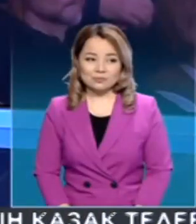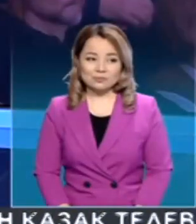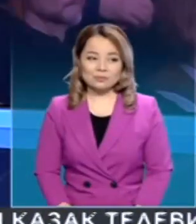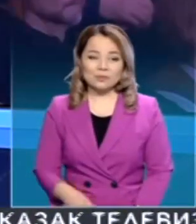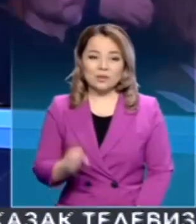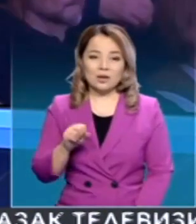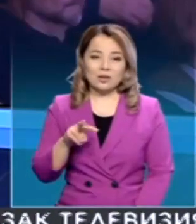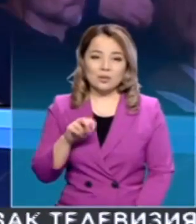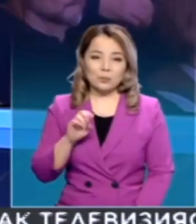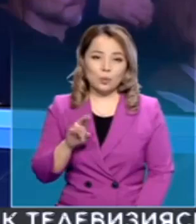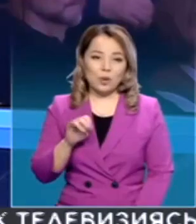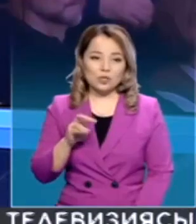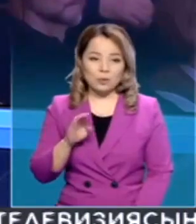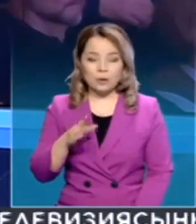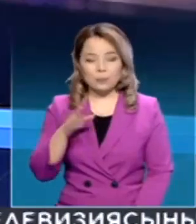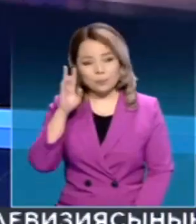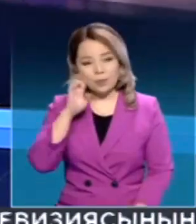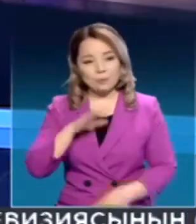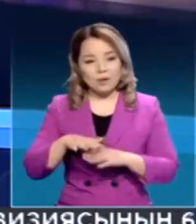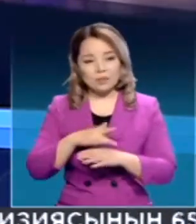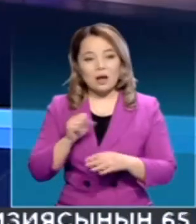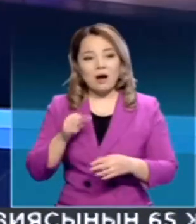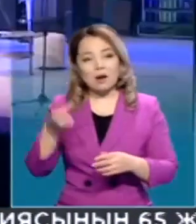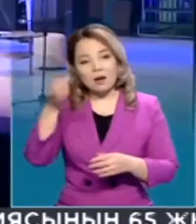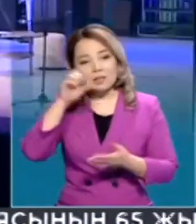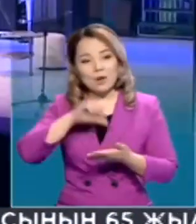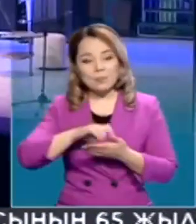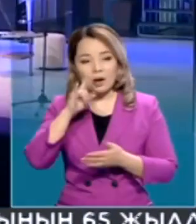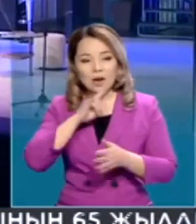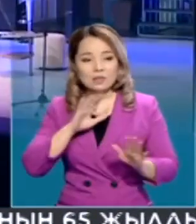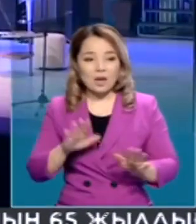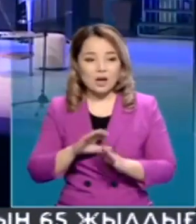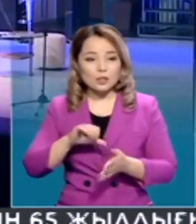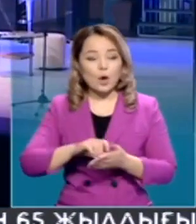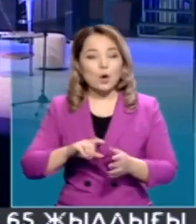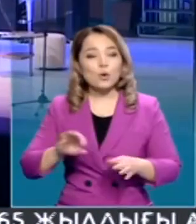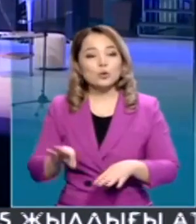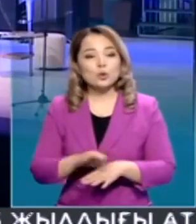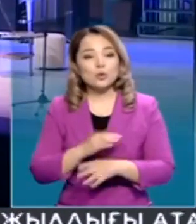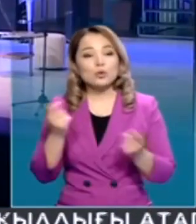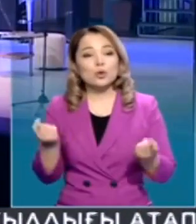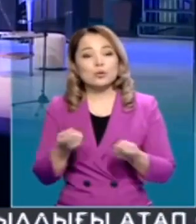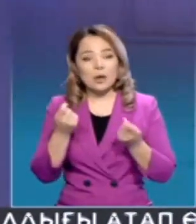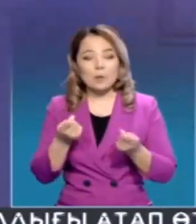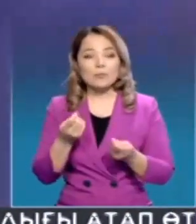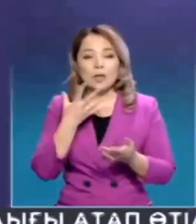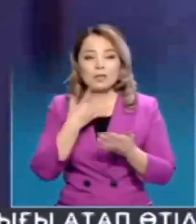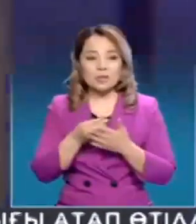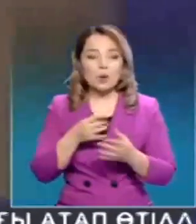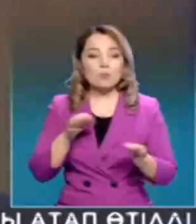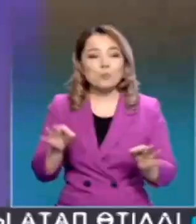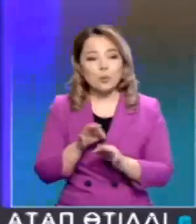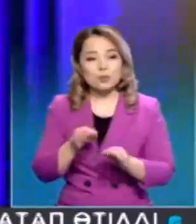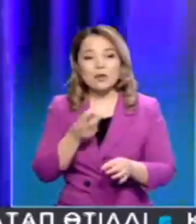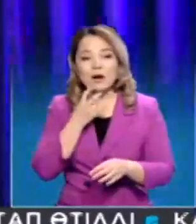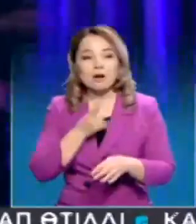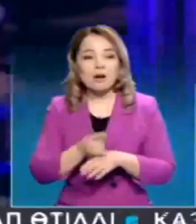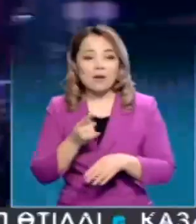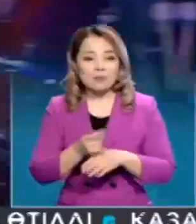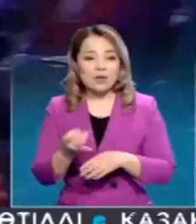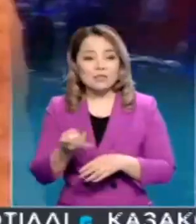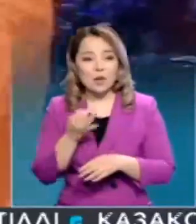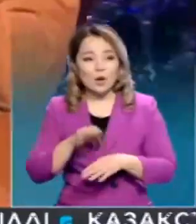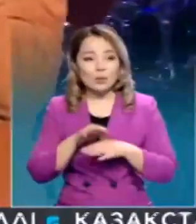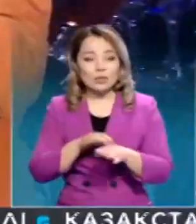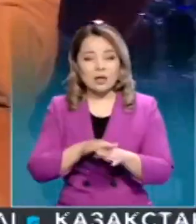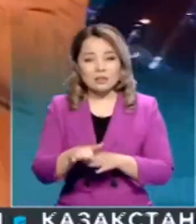Қалибек Қуанышбаев атындағы мемлекеттік академиялық қазақ драма театрында «Үйлену» атты музыкалық комедияның премьерасы өтті. Туынды авторлары